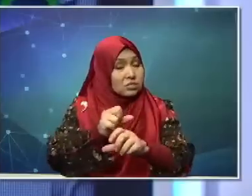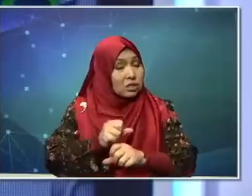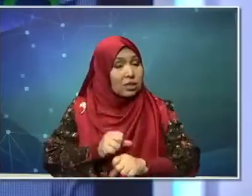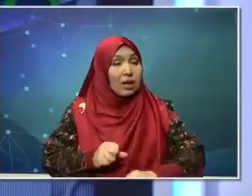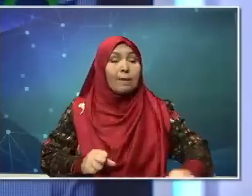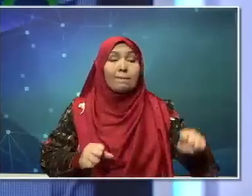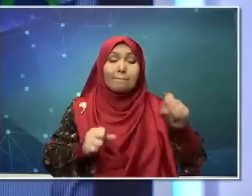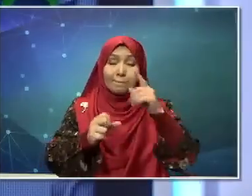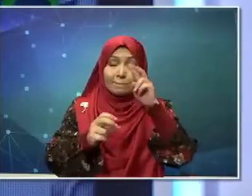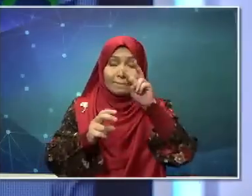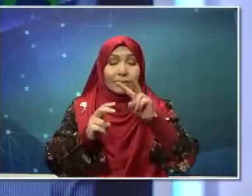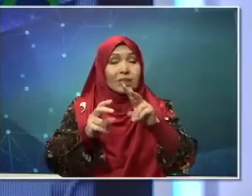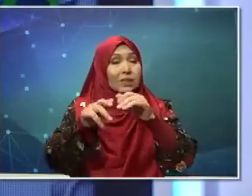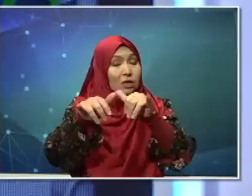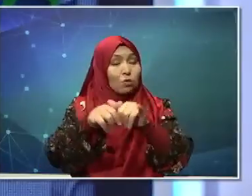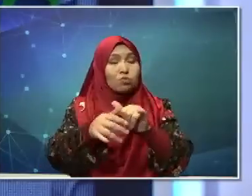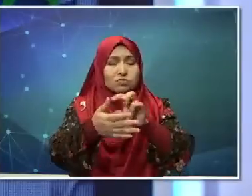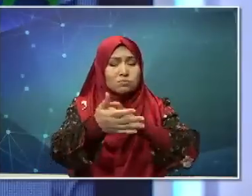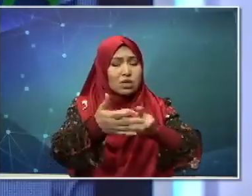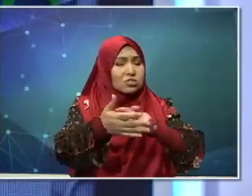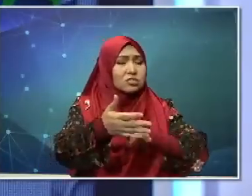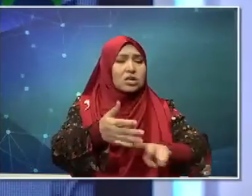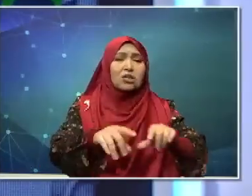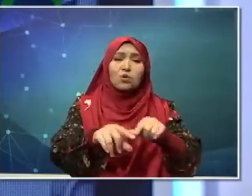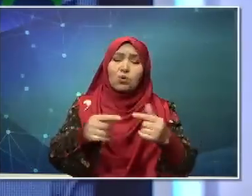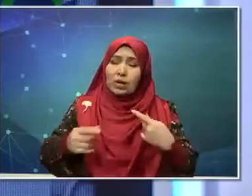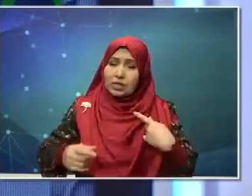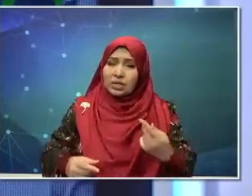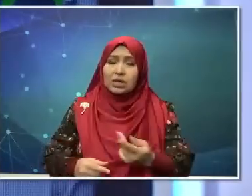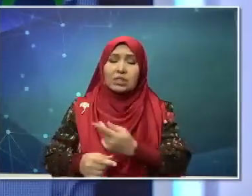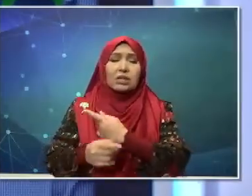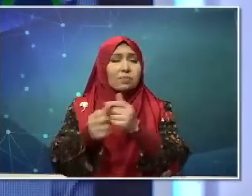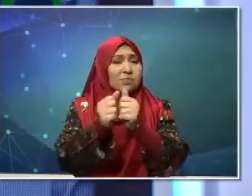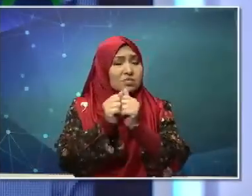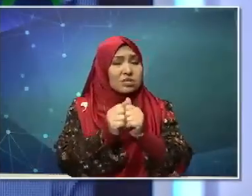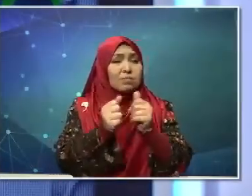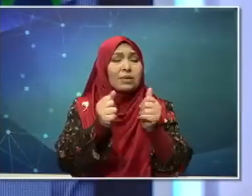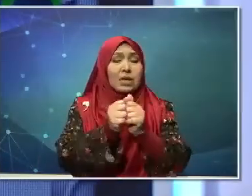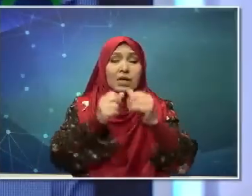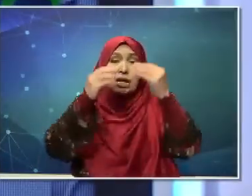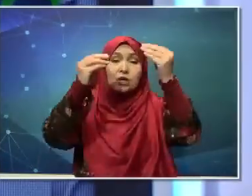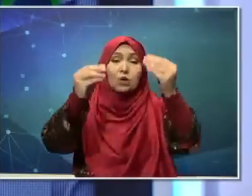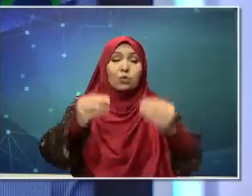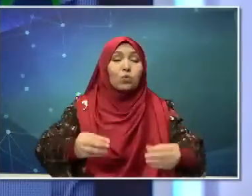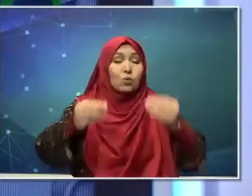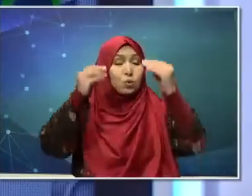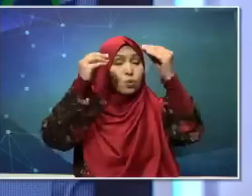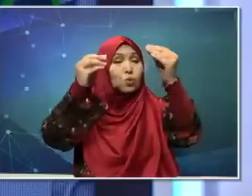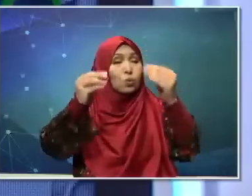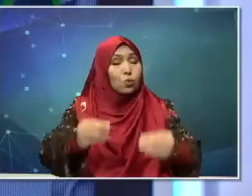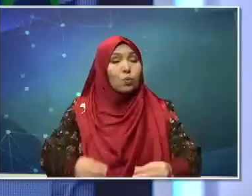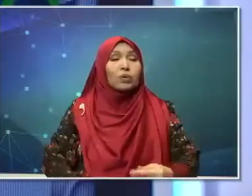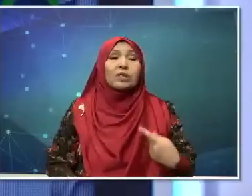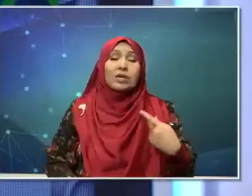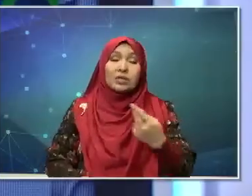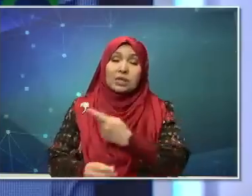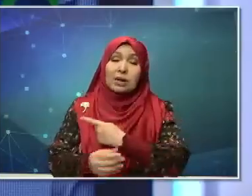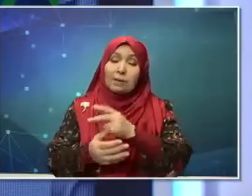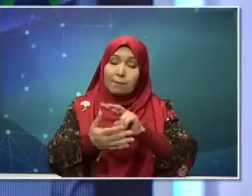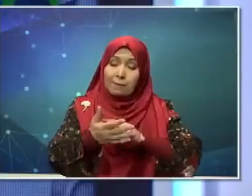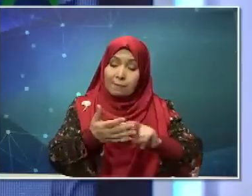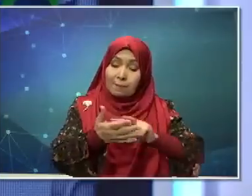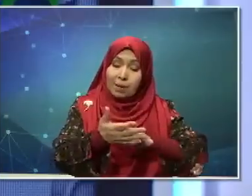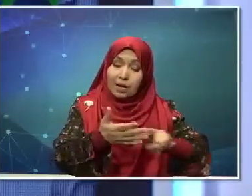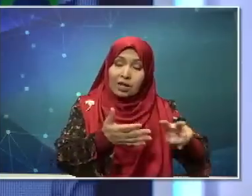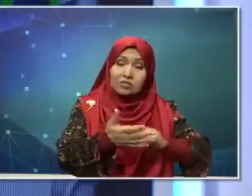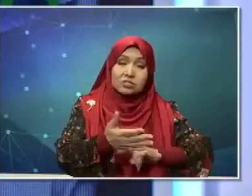bloesem perindukan bacaan Alquran kita pastinya bersama dengan guru-guru kita kita coba Baca Alkitab AC belajar